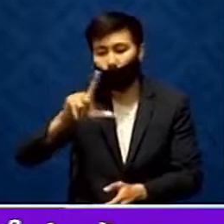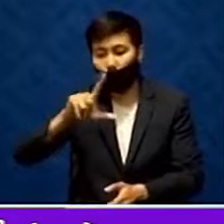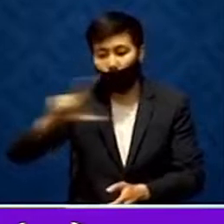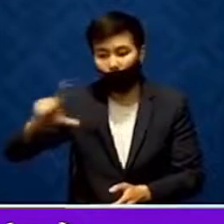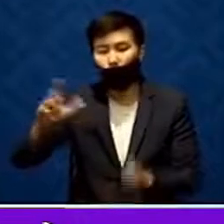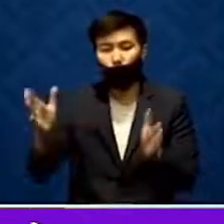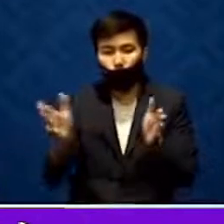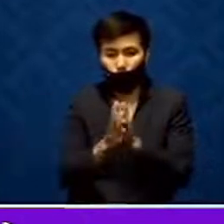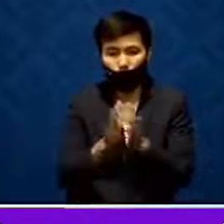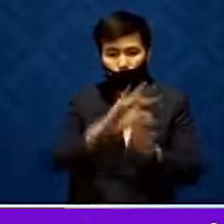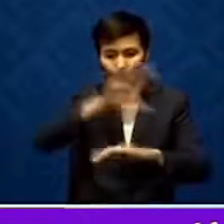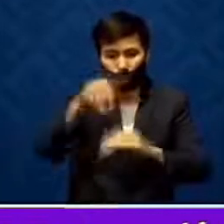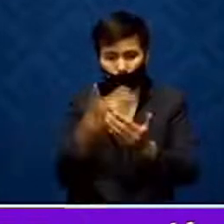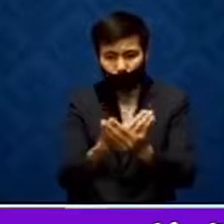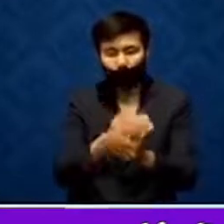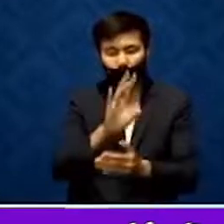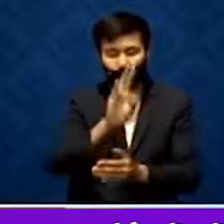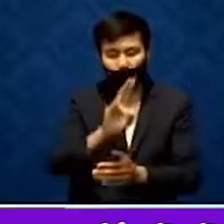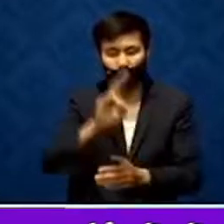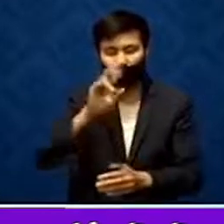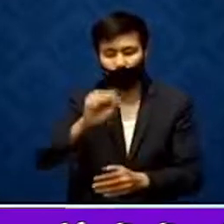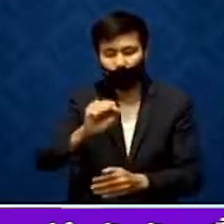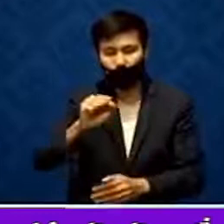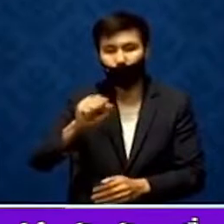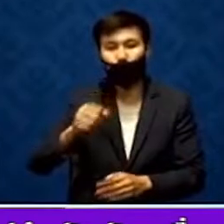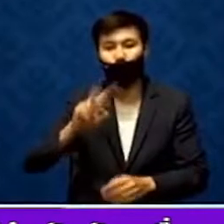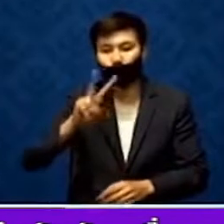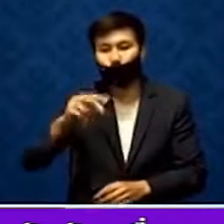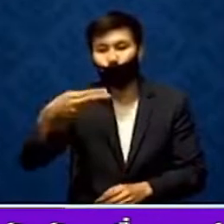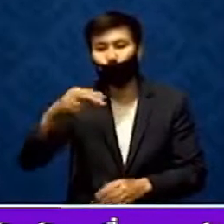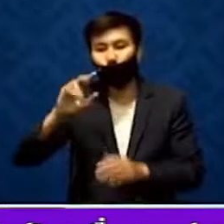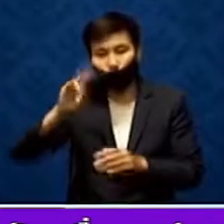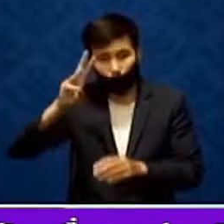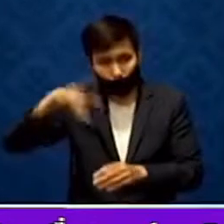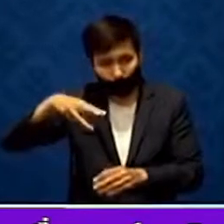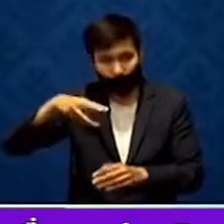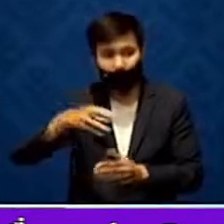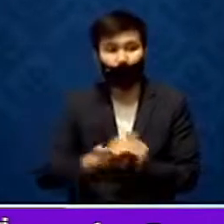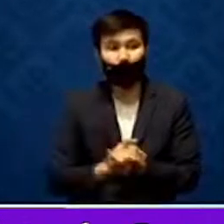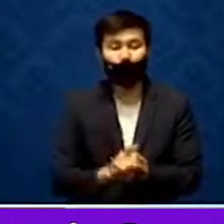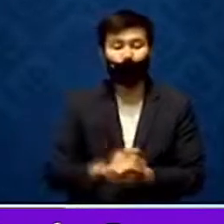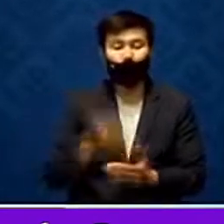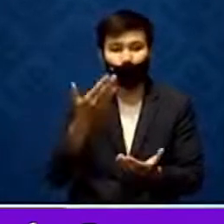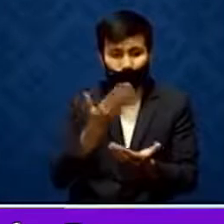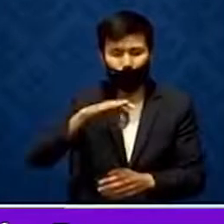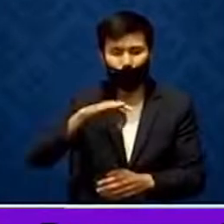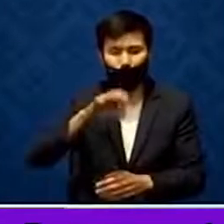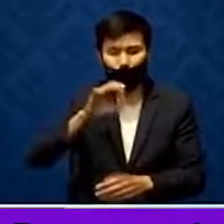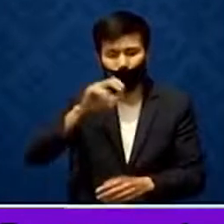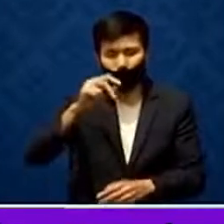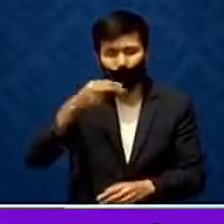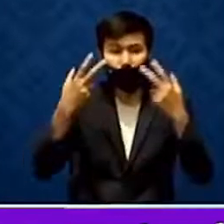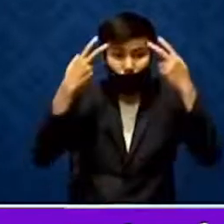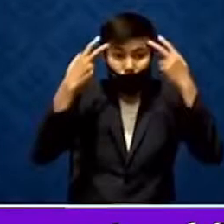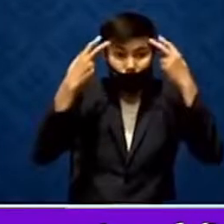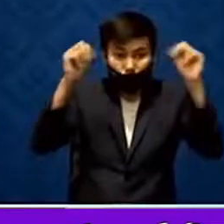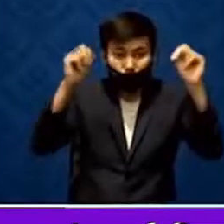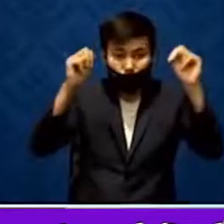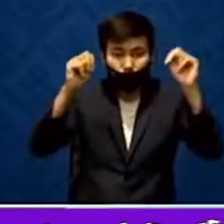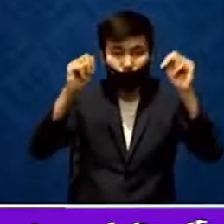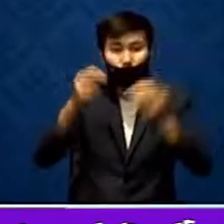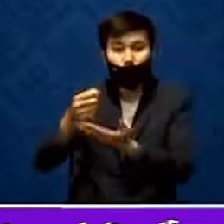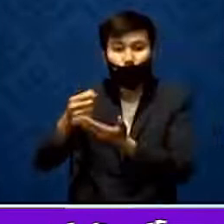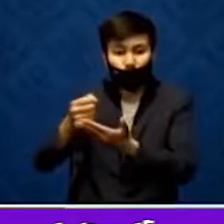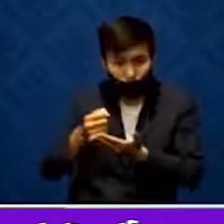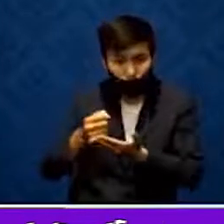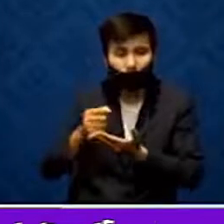ช่วยแล้ว 726,000 รายใช้เงินไปเกือบหมื่นล้านครับ 9,500 ล้านบาทล่าสุดจัดงบ